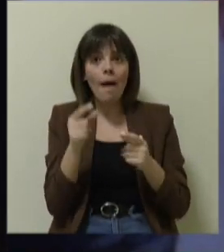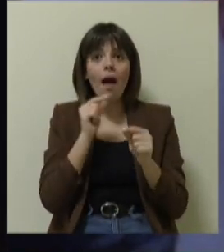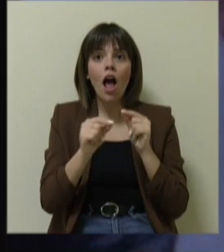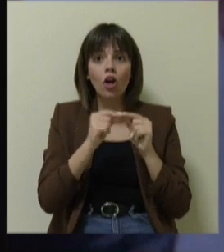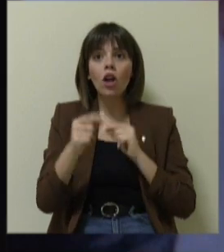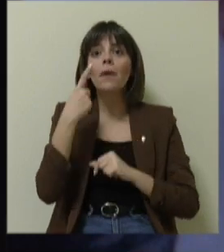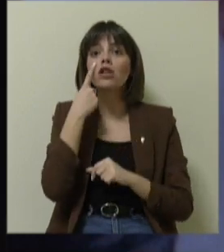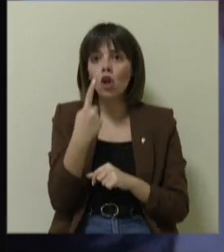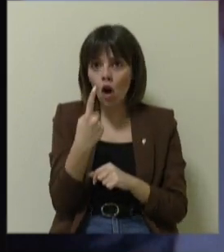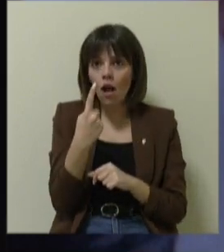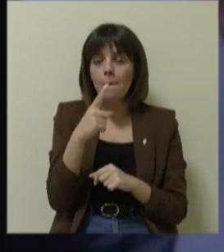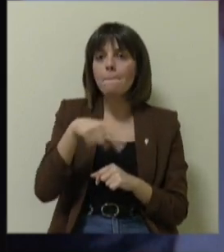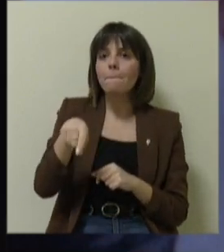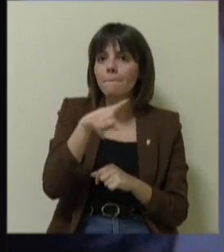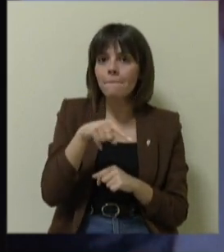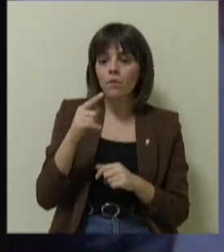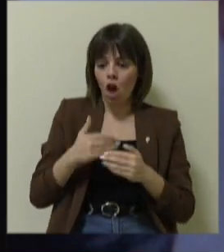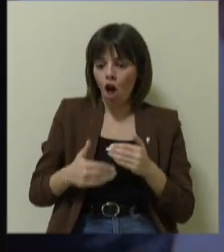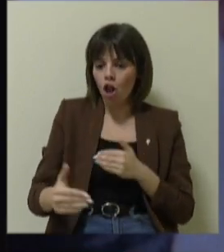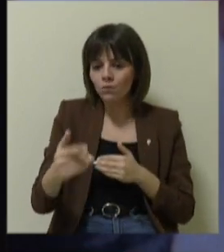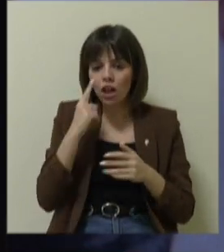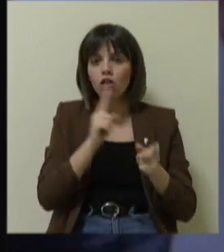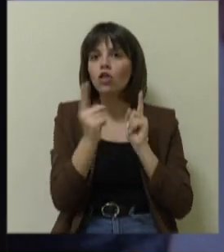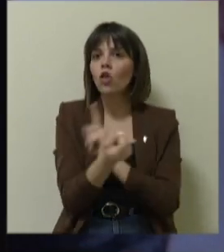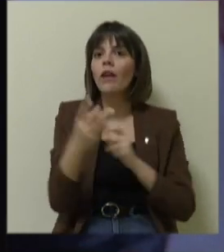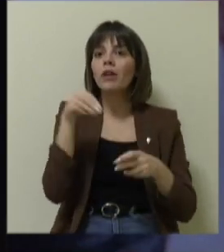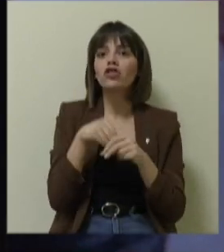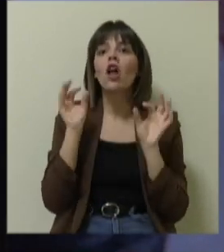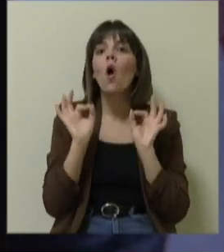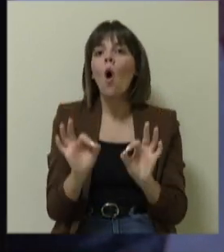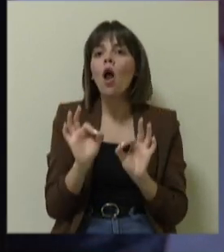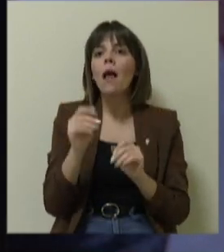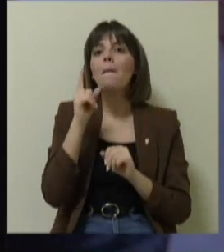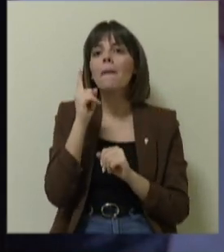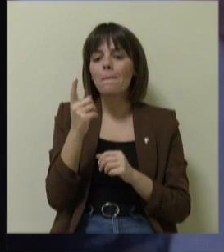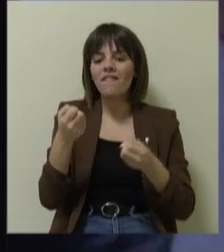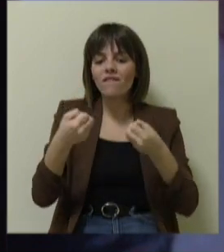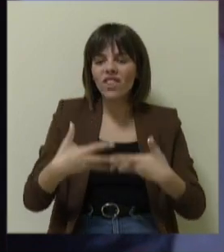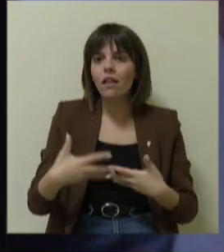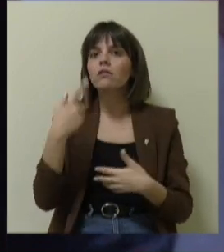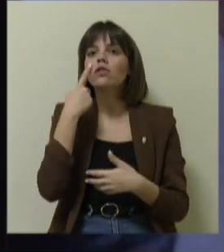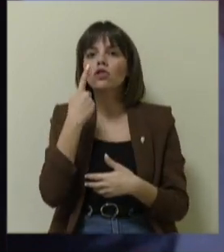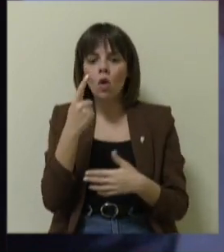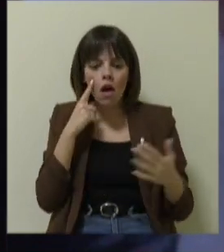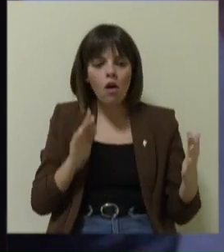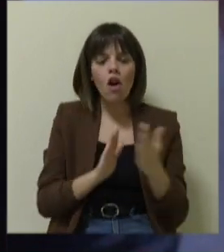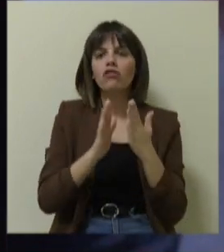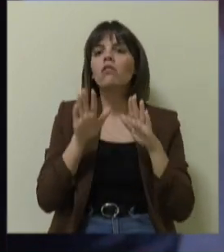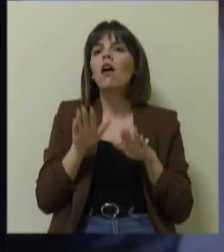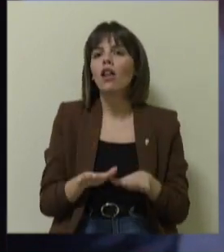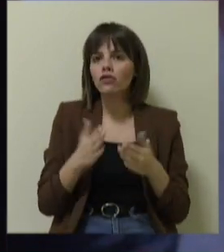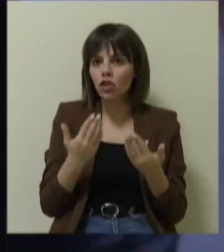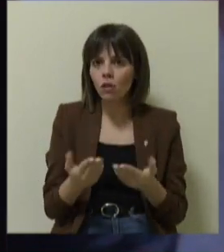da dikkate alındığında önümüzdeki dönemde önemli bir finansman ihtiyacı ile karşı karşıya